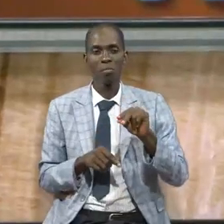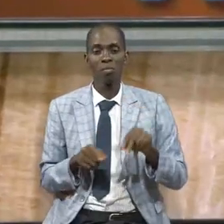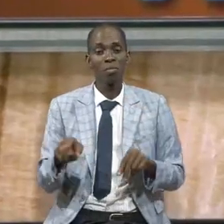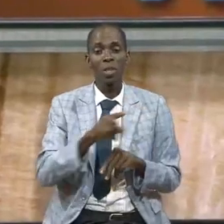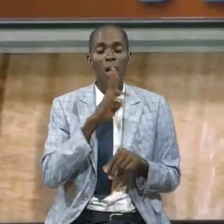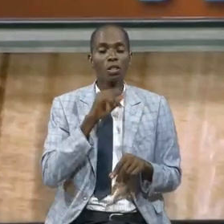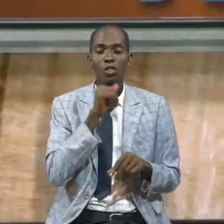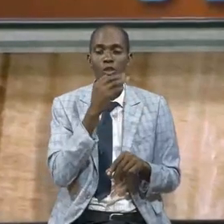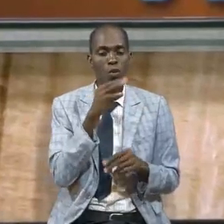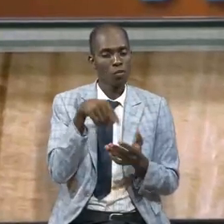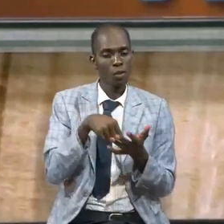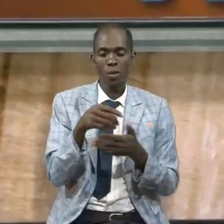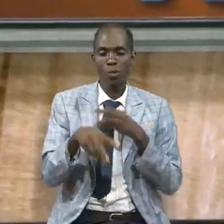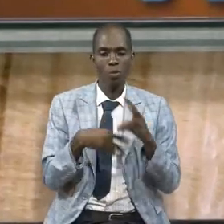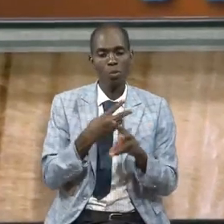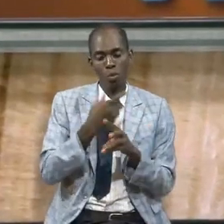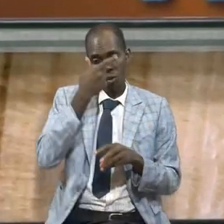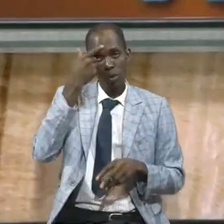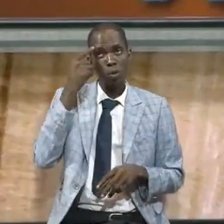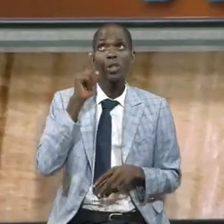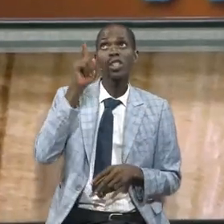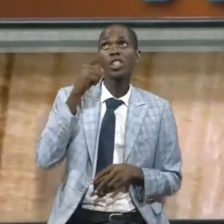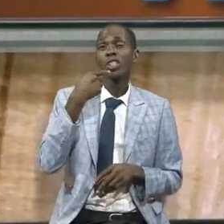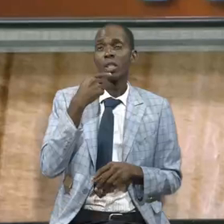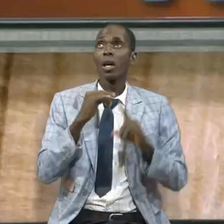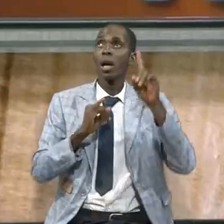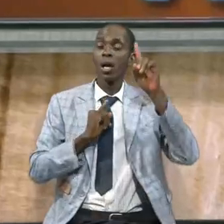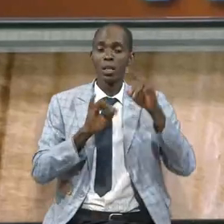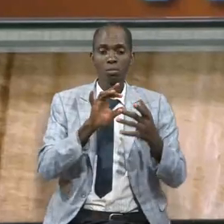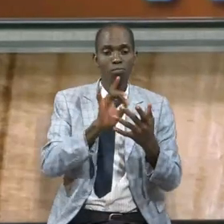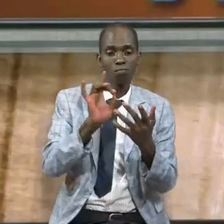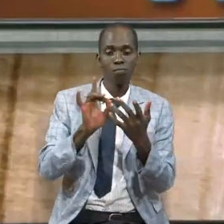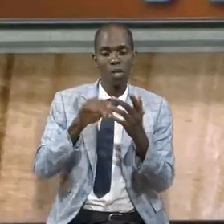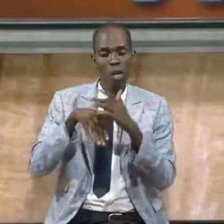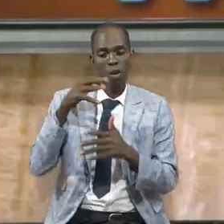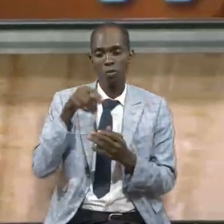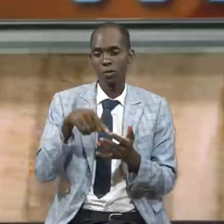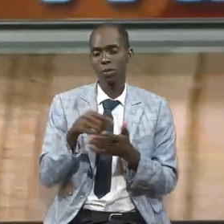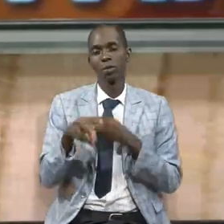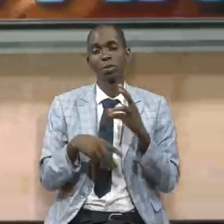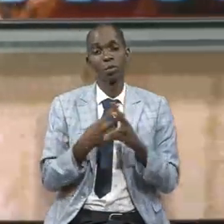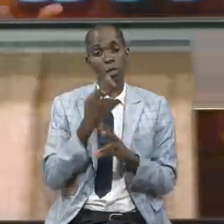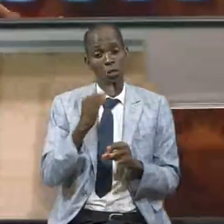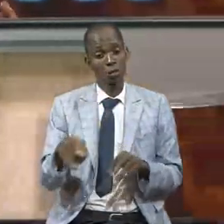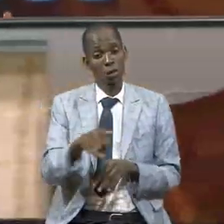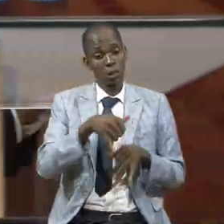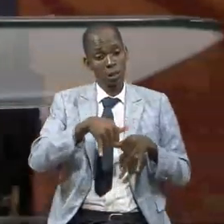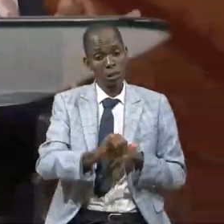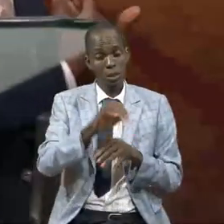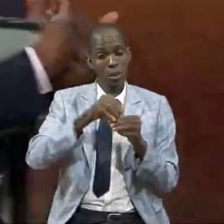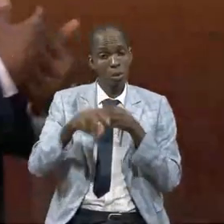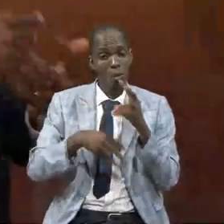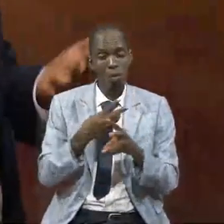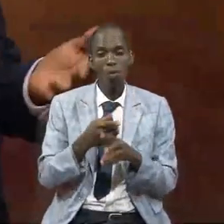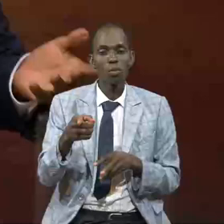ai choisi hors du monde. S'ils sont encore du monde, s'ils étaient encore du monde, ils ne seraient pas appelés frères.